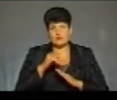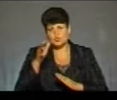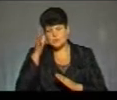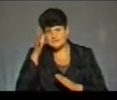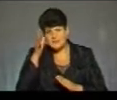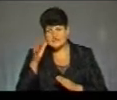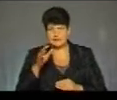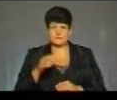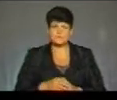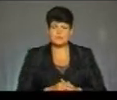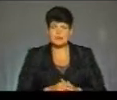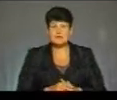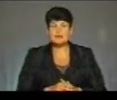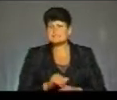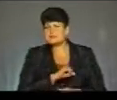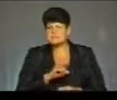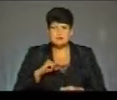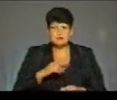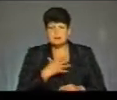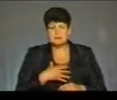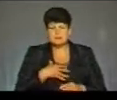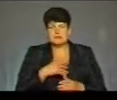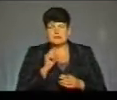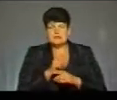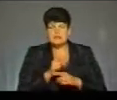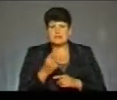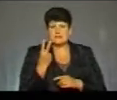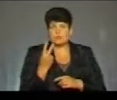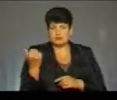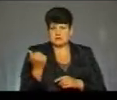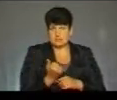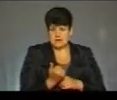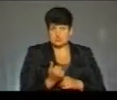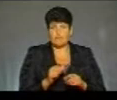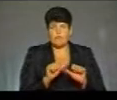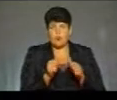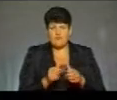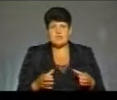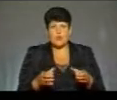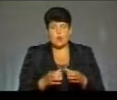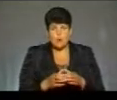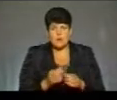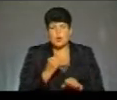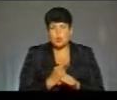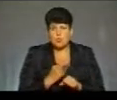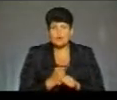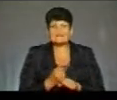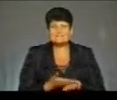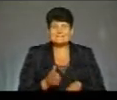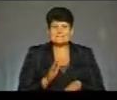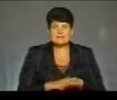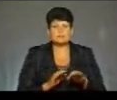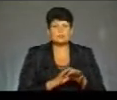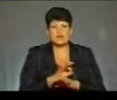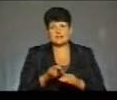та науці. Найнагальніші завдання перших 2 тижнів, окрім формування команди, робота зі складним